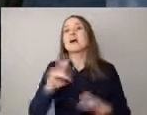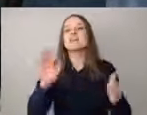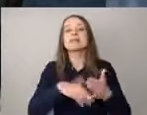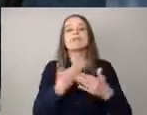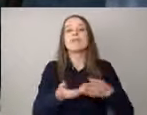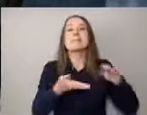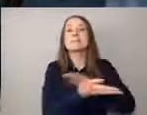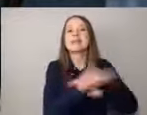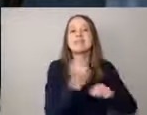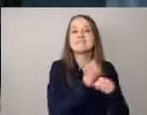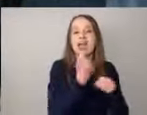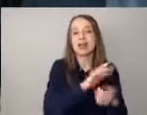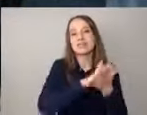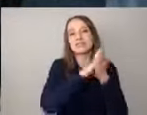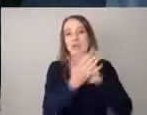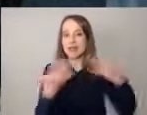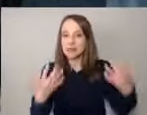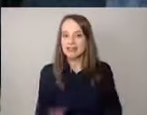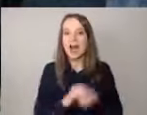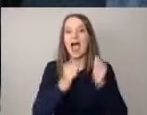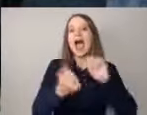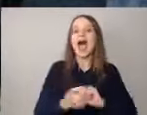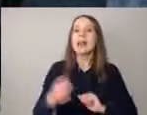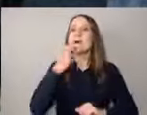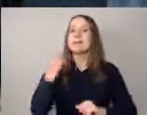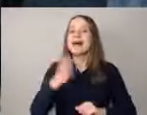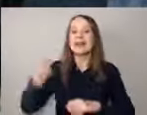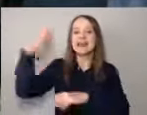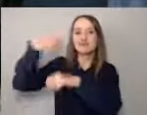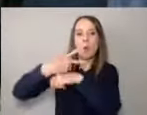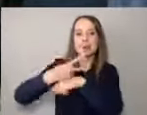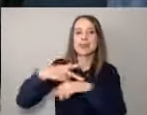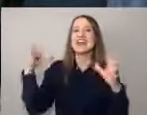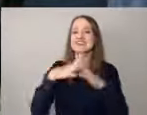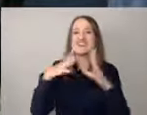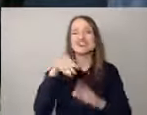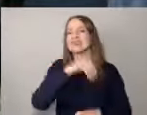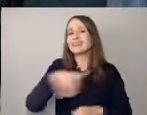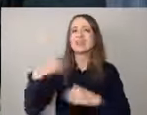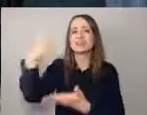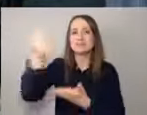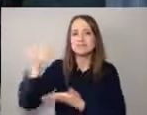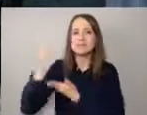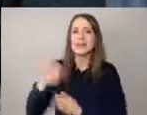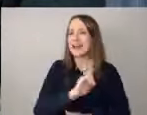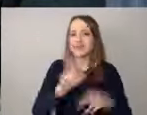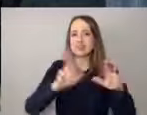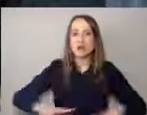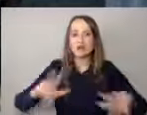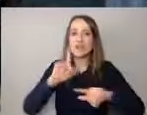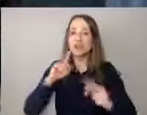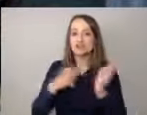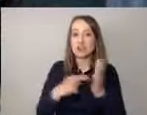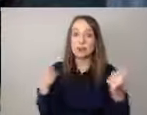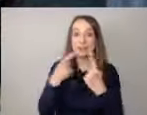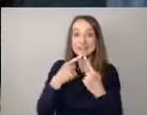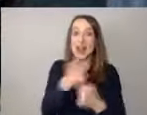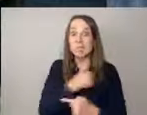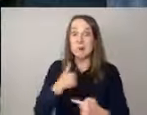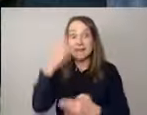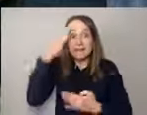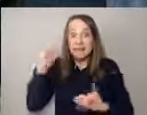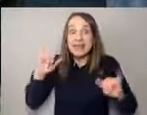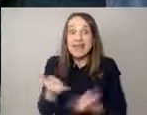albo zainstalować baterie słoneczne. 10 tysięcy dotacji dla każdej rodziny właśnie na takie cele, bo my wiemy najlepiej, jak takie